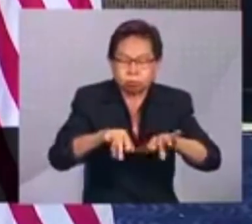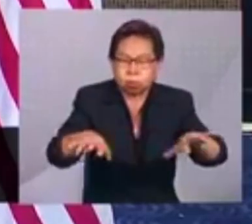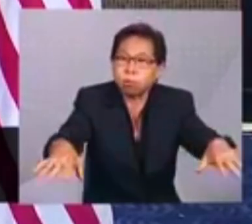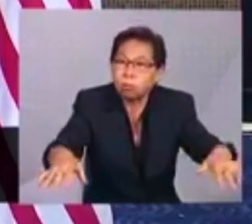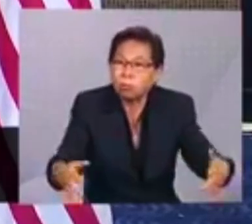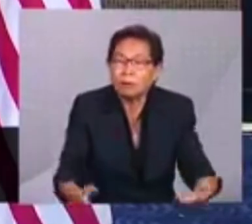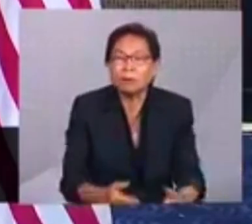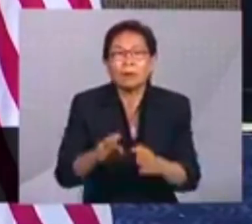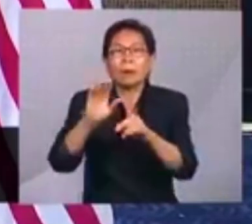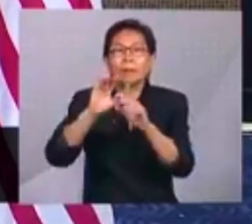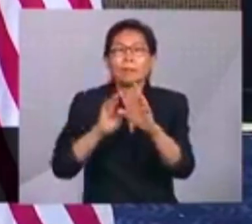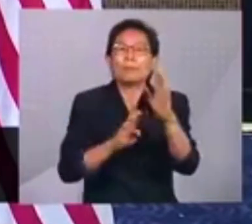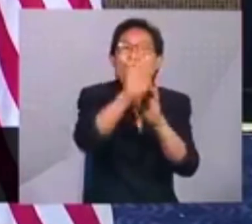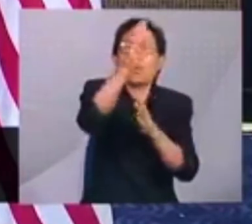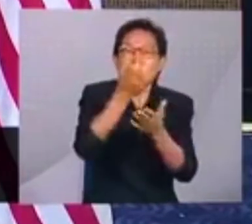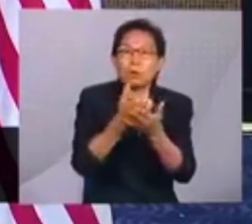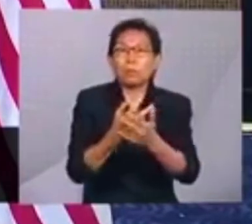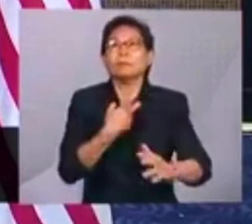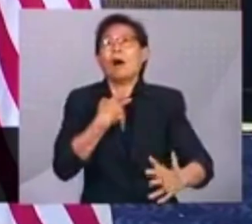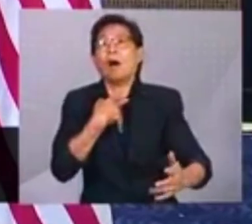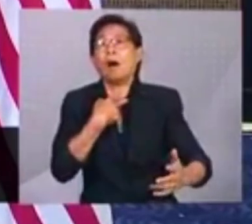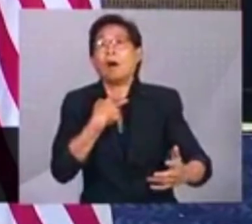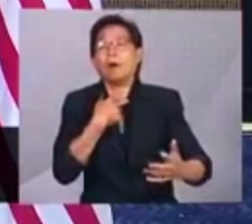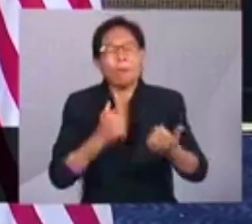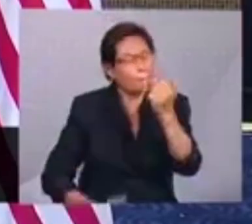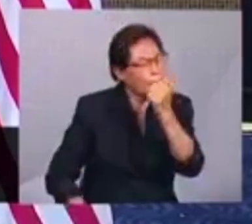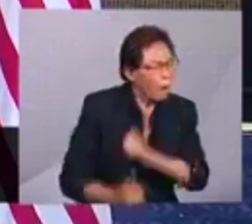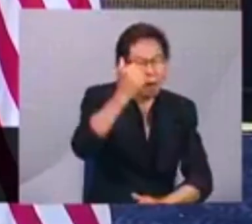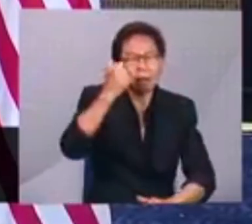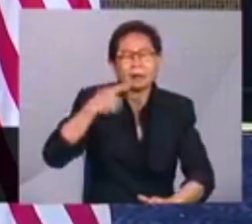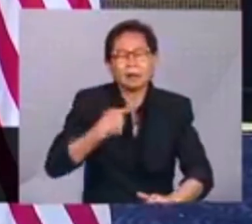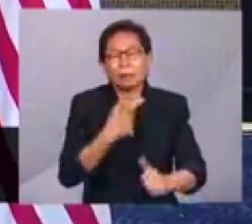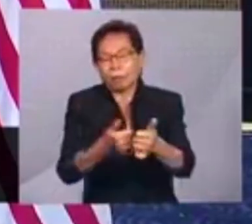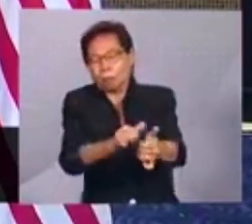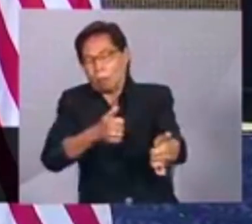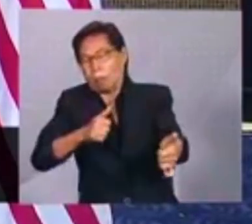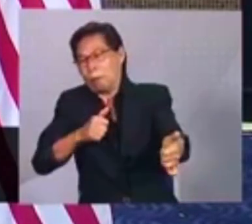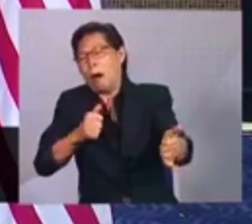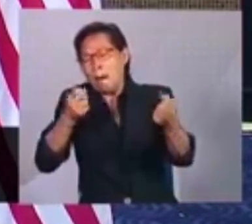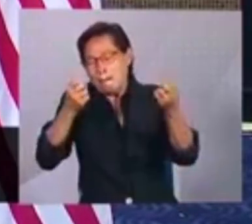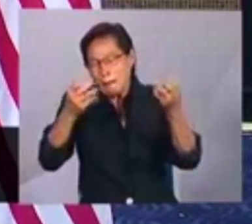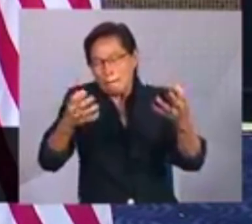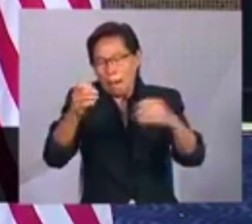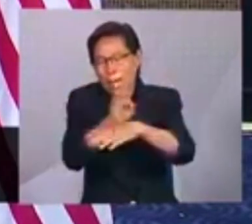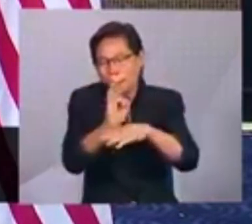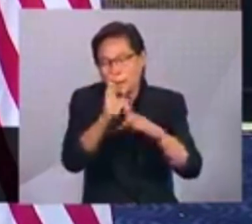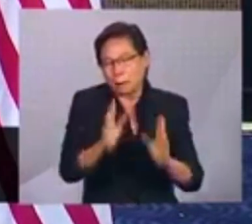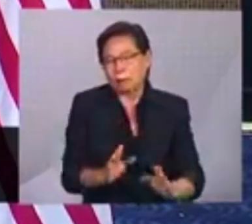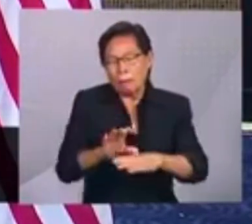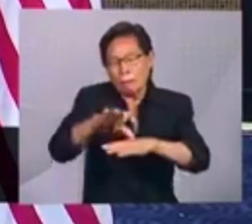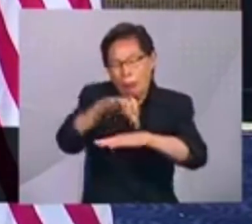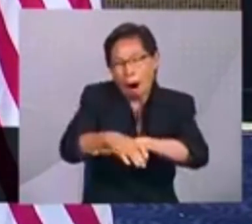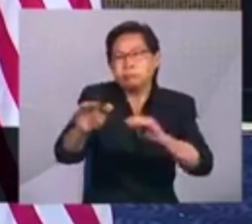Putu body keramik kita terencat D yang paling ingin kita elakkan ilah lebih banyak perniagaan